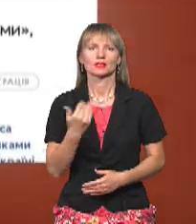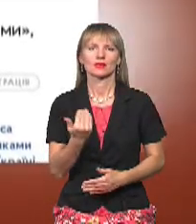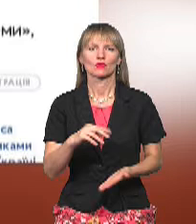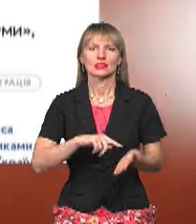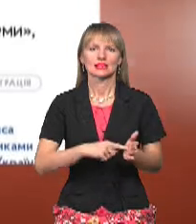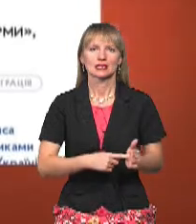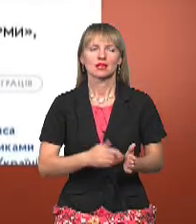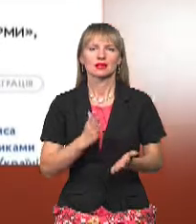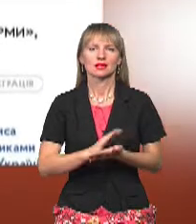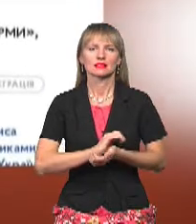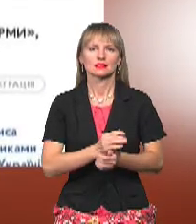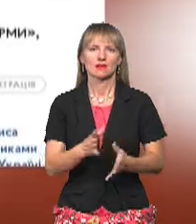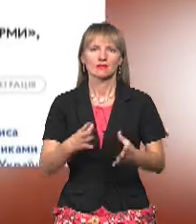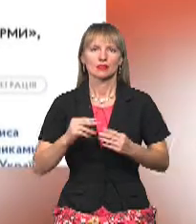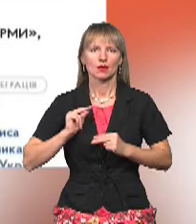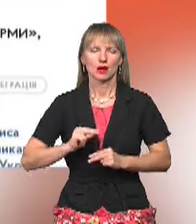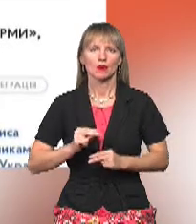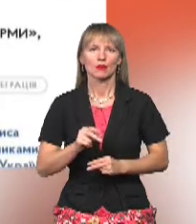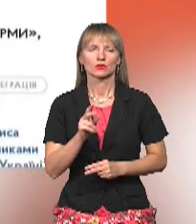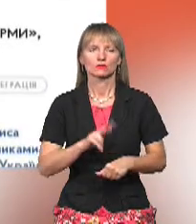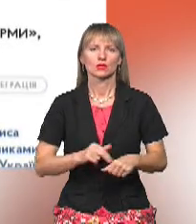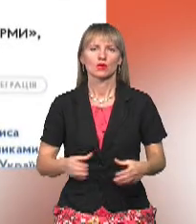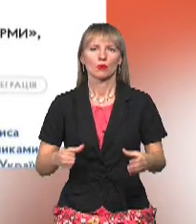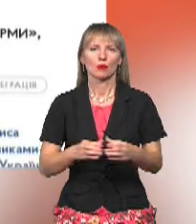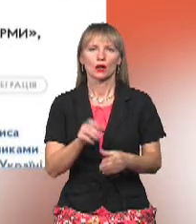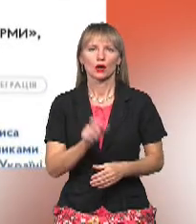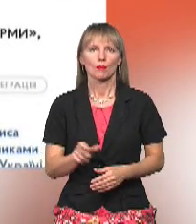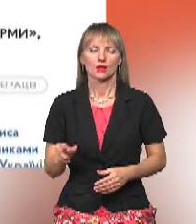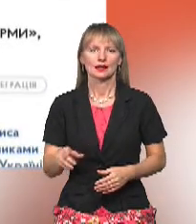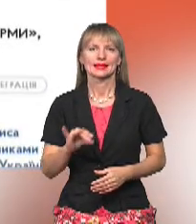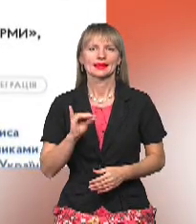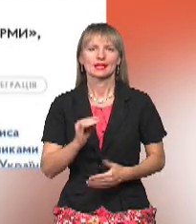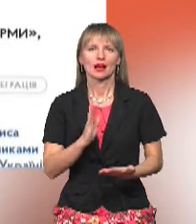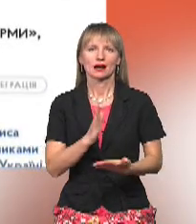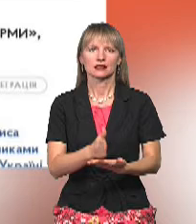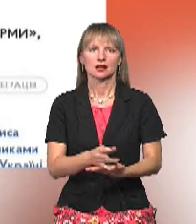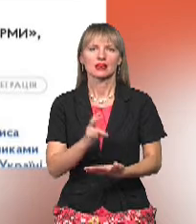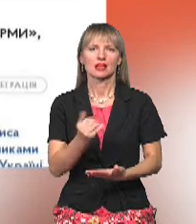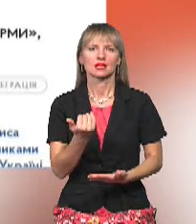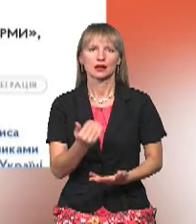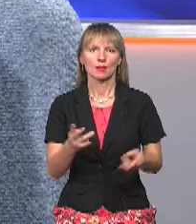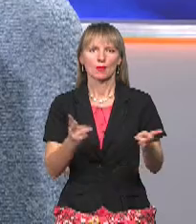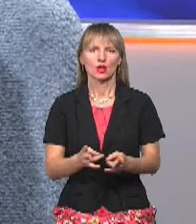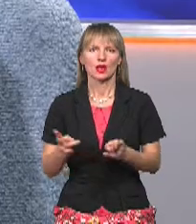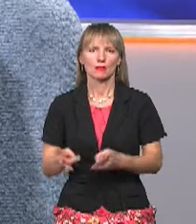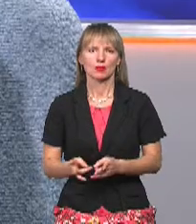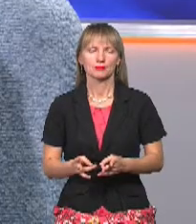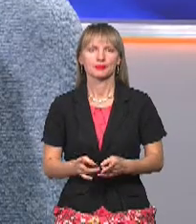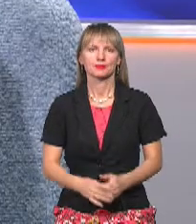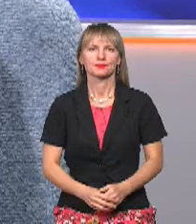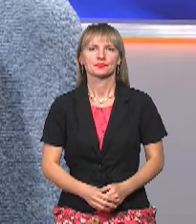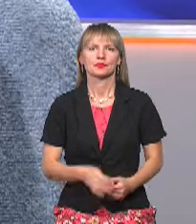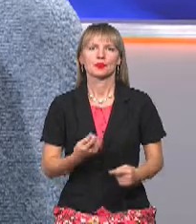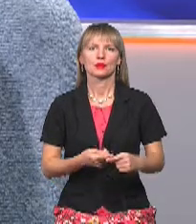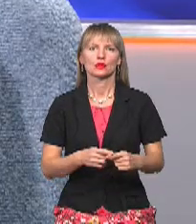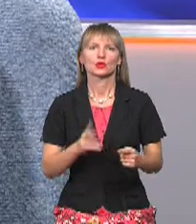є тісна взаємодія поліцейського з об'єднаними територіальними громадами та орієнтація на її потреби.